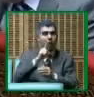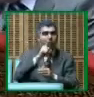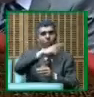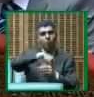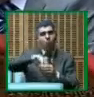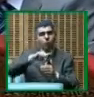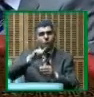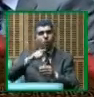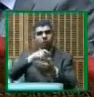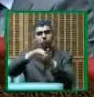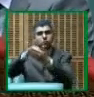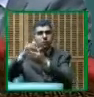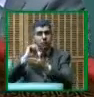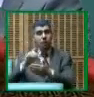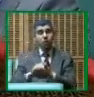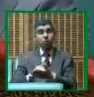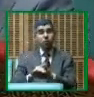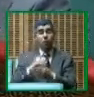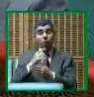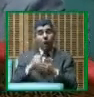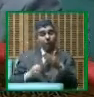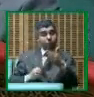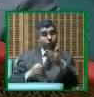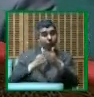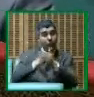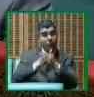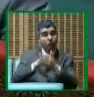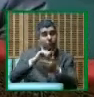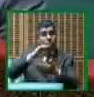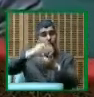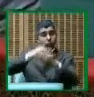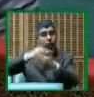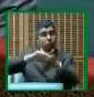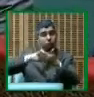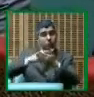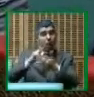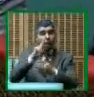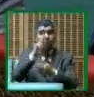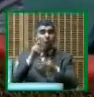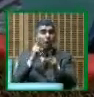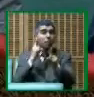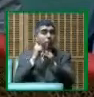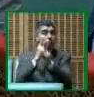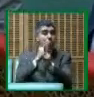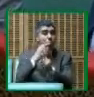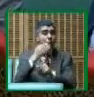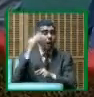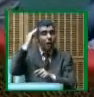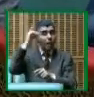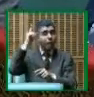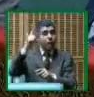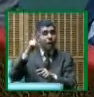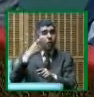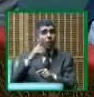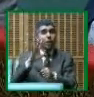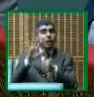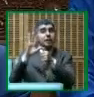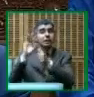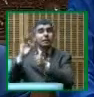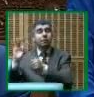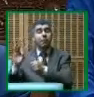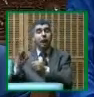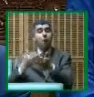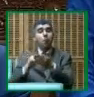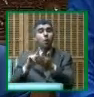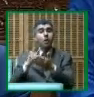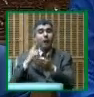الأموال من أجل معالجة هذا الأمر. مؤخرا لاحظتوا اتفاقية توقعت أمام صاحب الجلالة بالنسبة لفاس، كانت تزيد